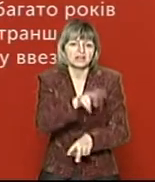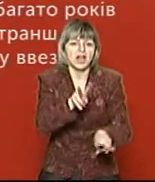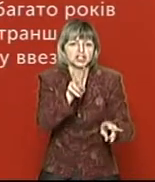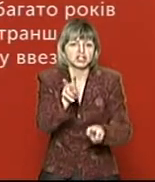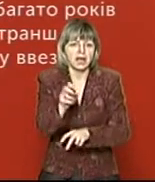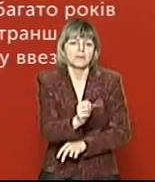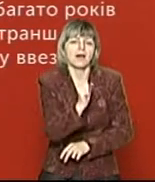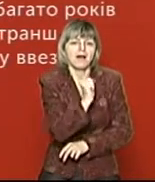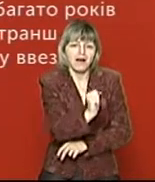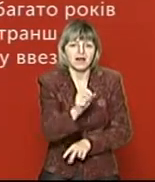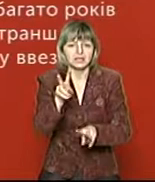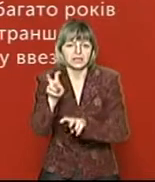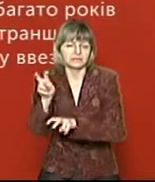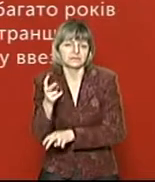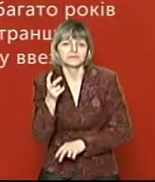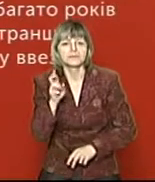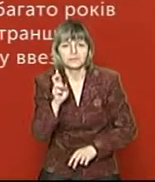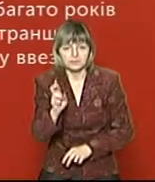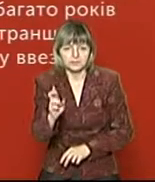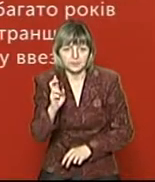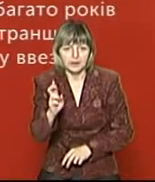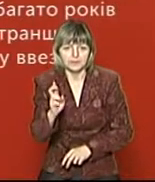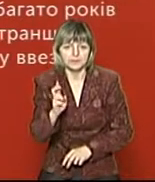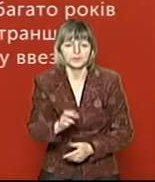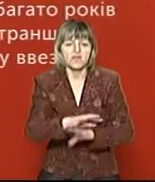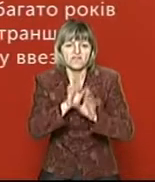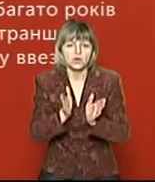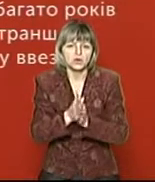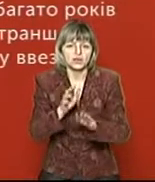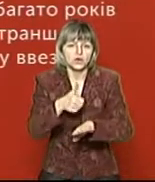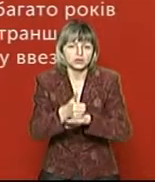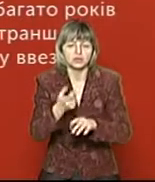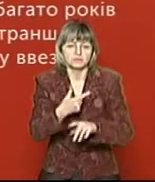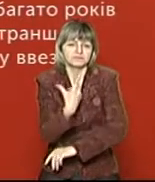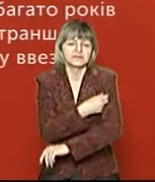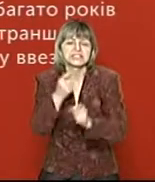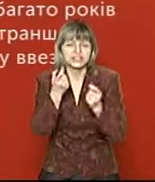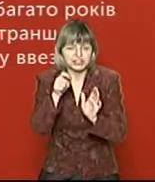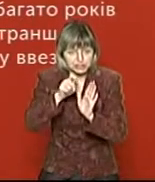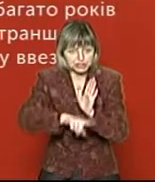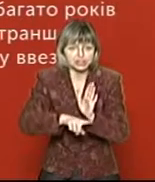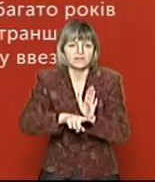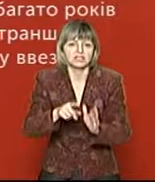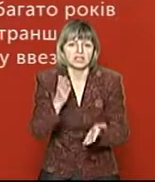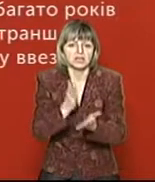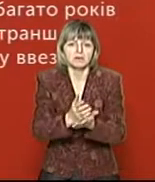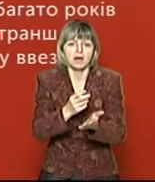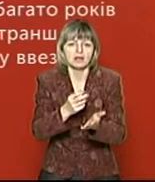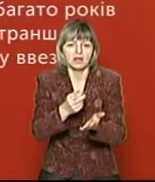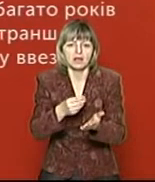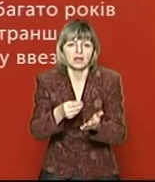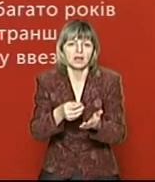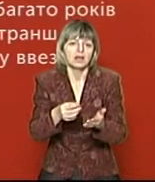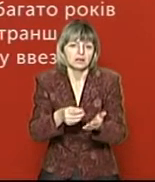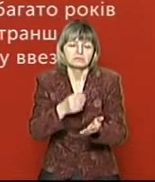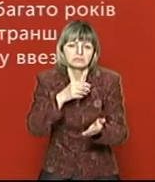Б. Перша партія прийшла, Джесіфлю, в основному вона дешевша, але вона має задекларовану ціну.